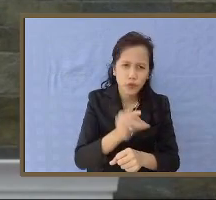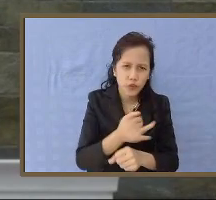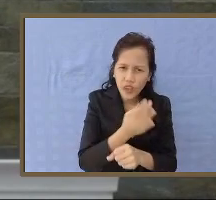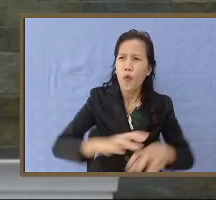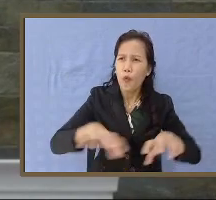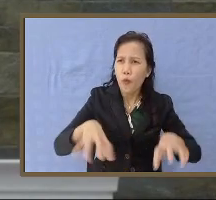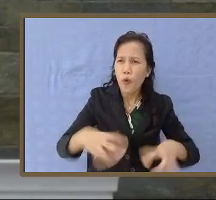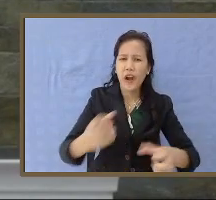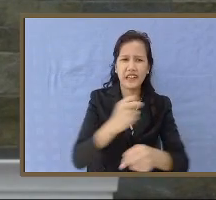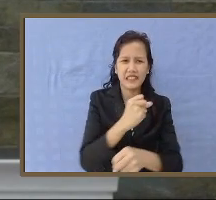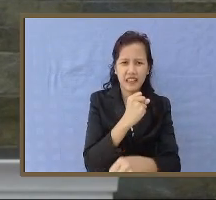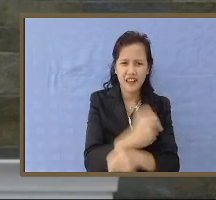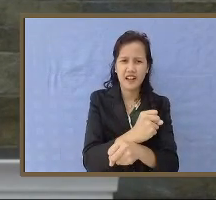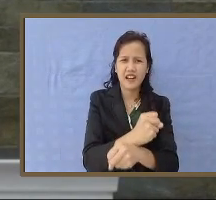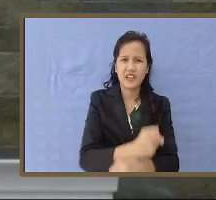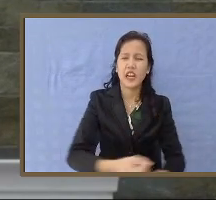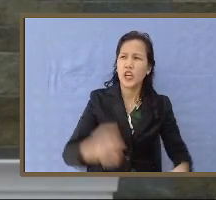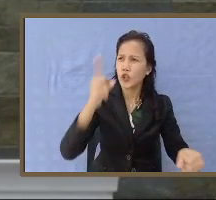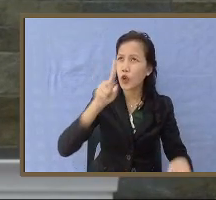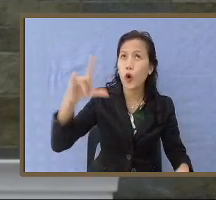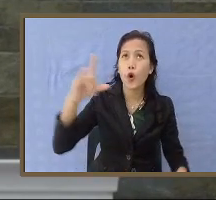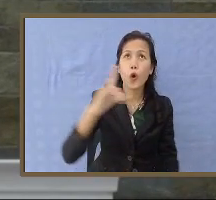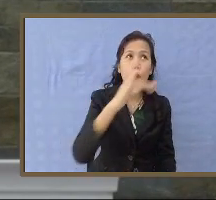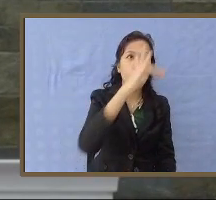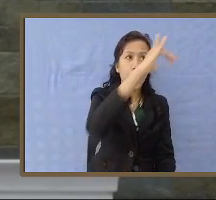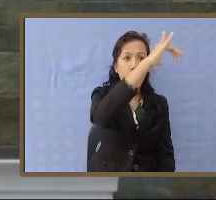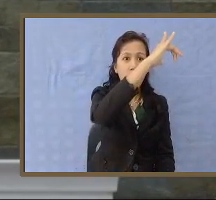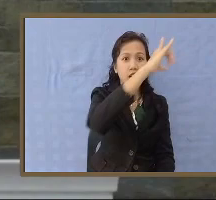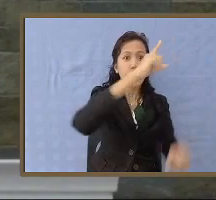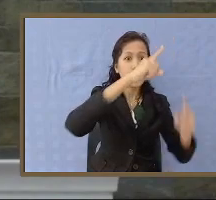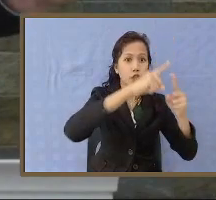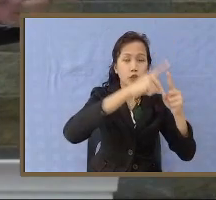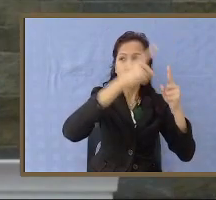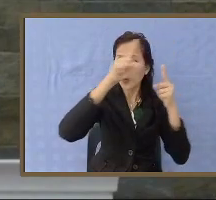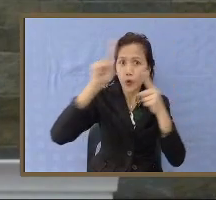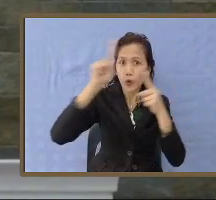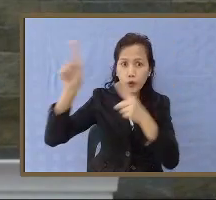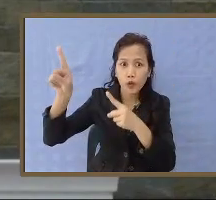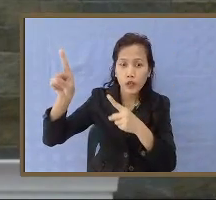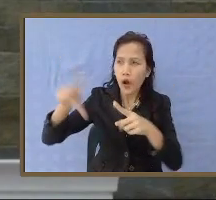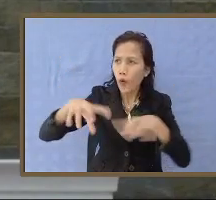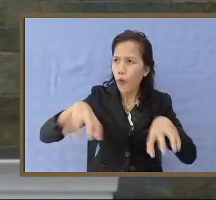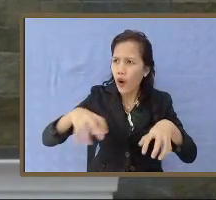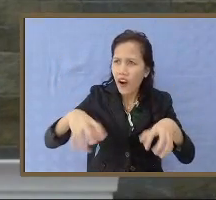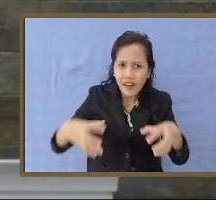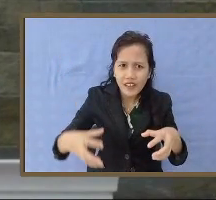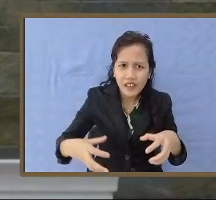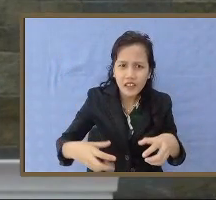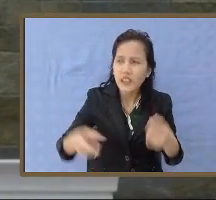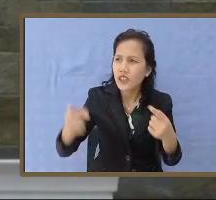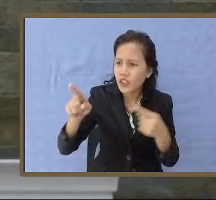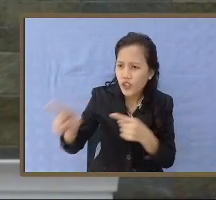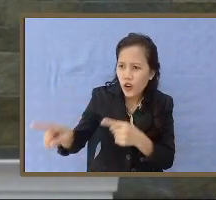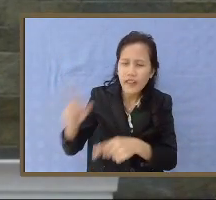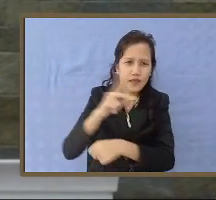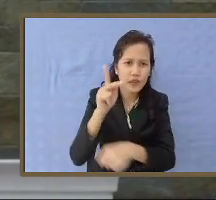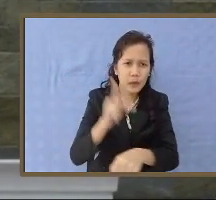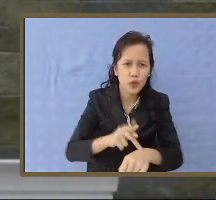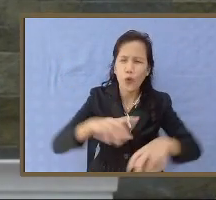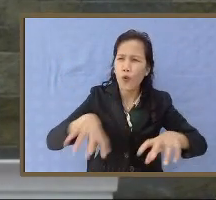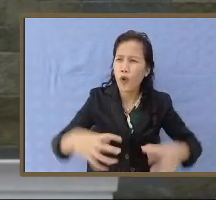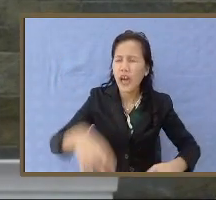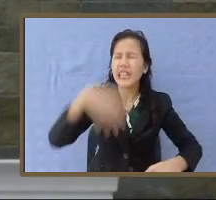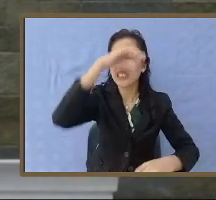ng malaking pera at least, no? Yung nanay ay nag-work din sa Pilipinas, and then everything, halos lahat na